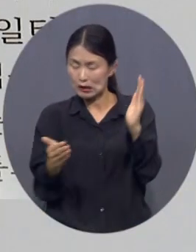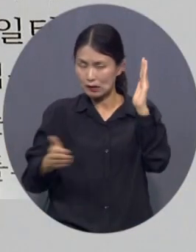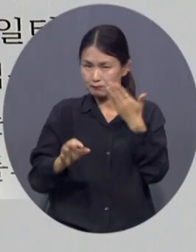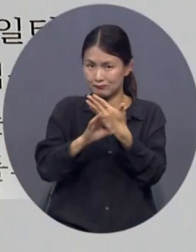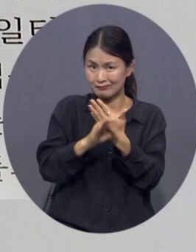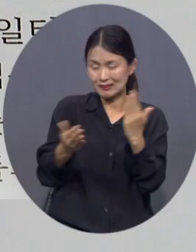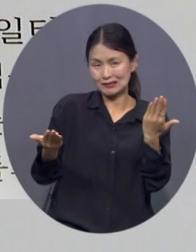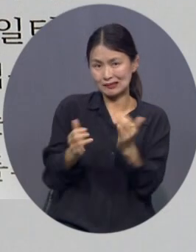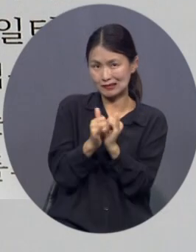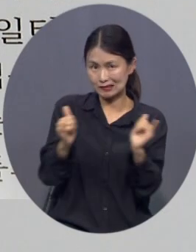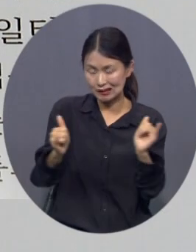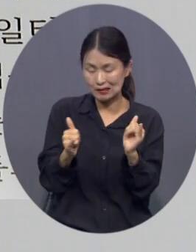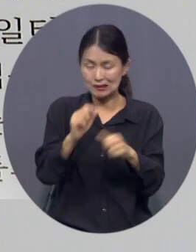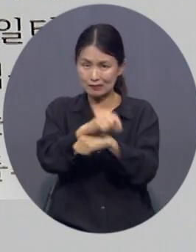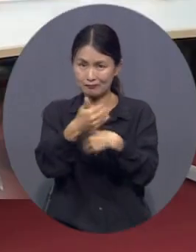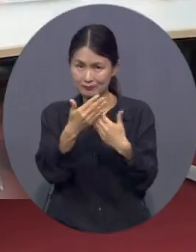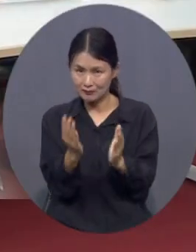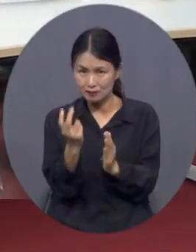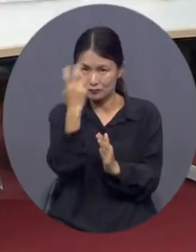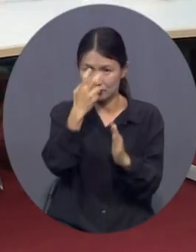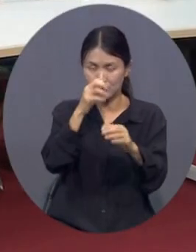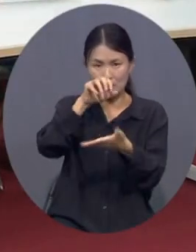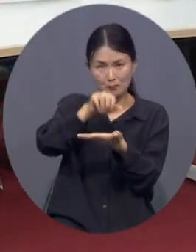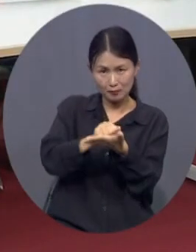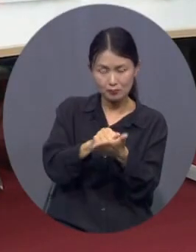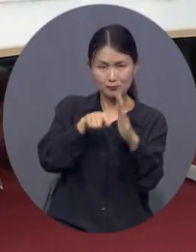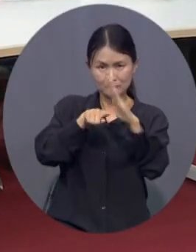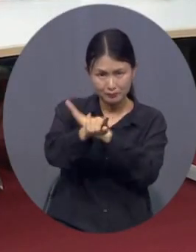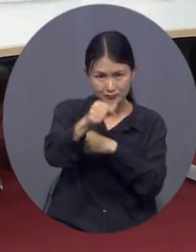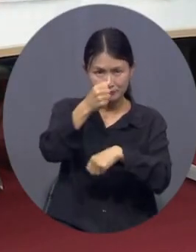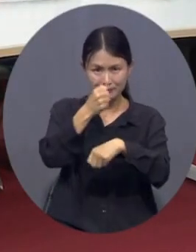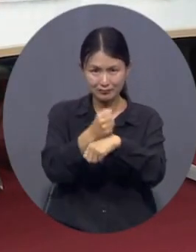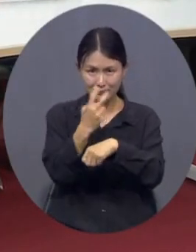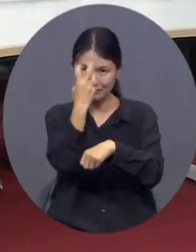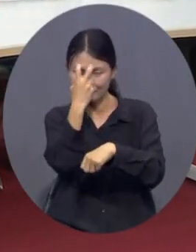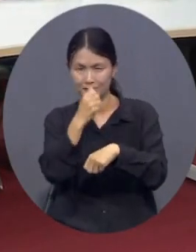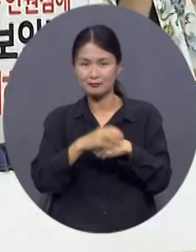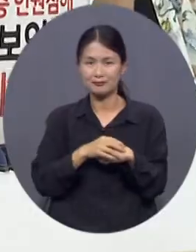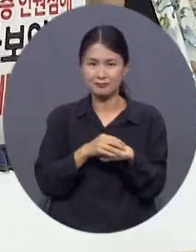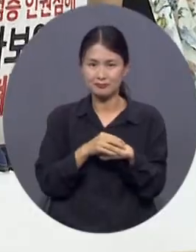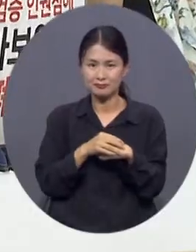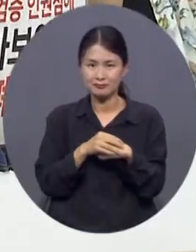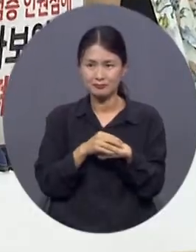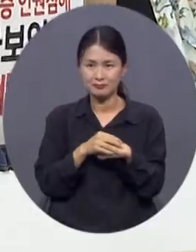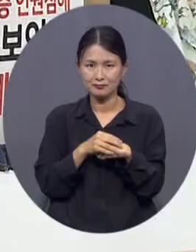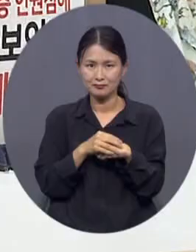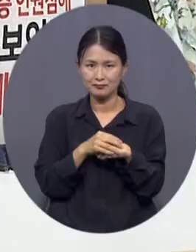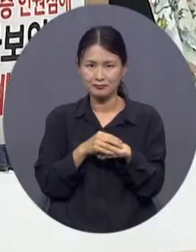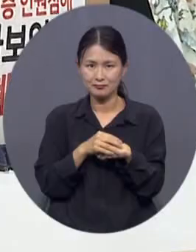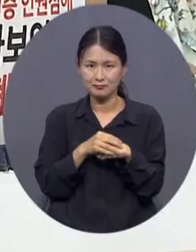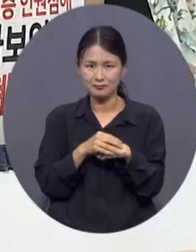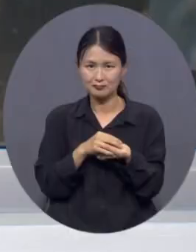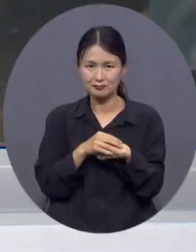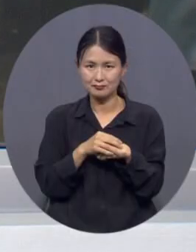비정규직 제주지부 사무실 등을 국가보안법 위반 혐의로 압수수색했습니다.